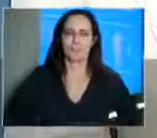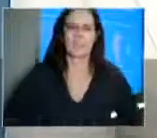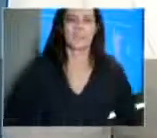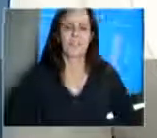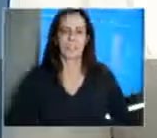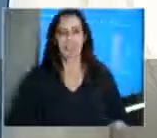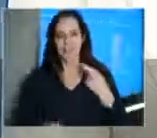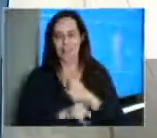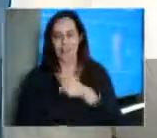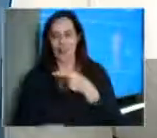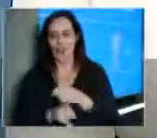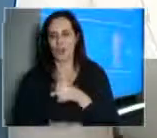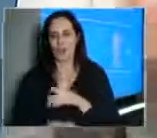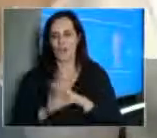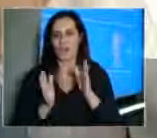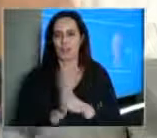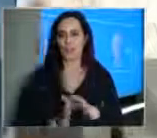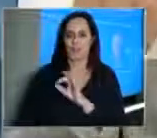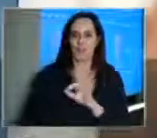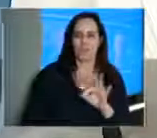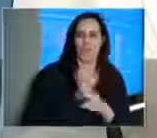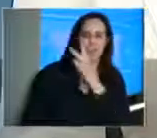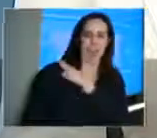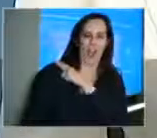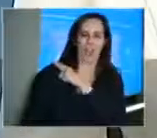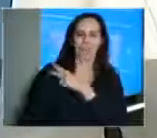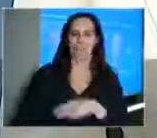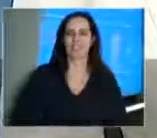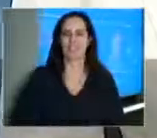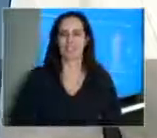אתה יודע, ירדו עליך שוב עם כל העניין של הדרגות